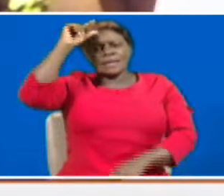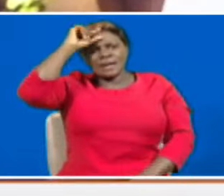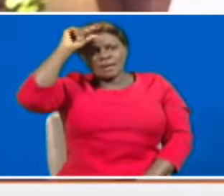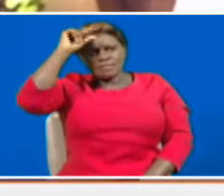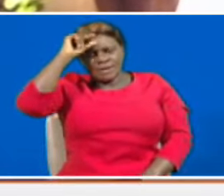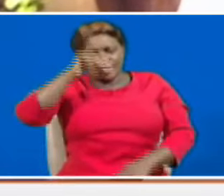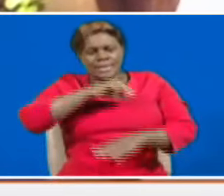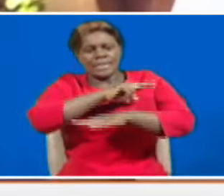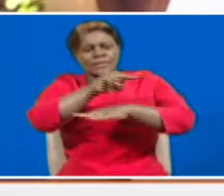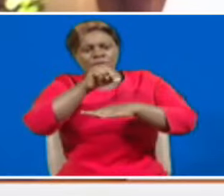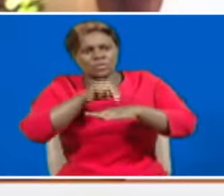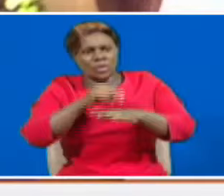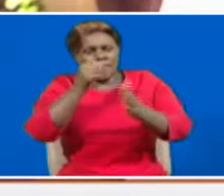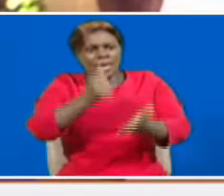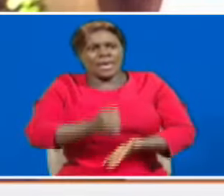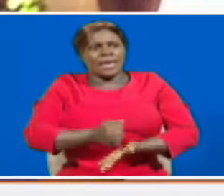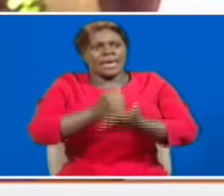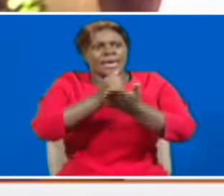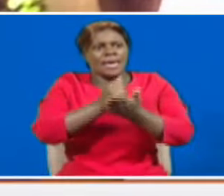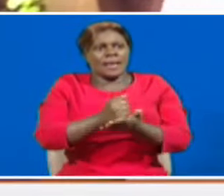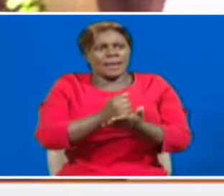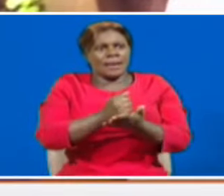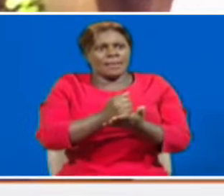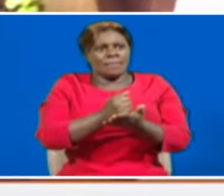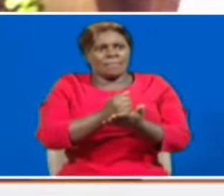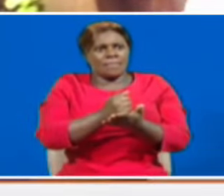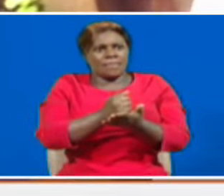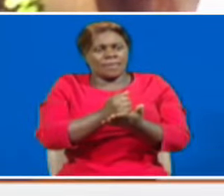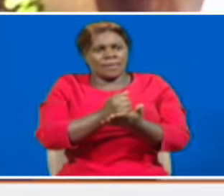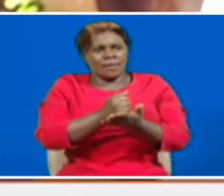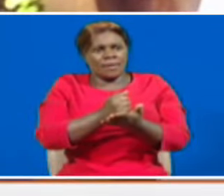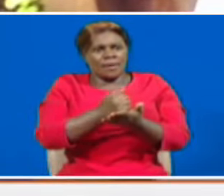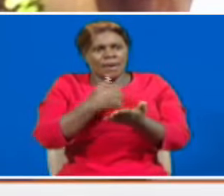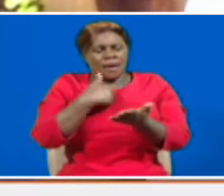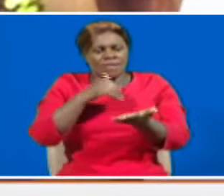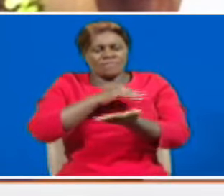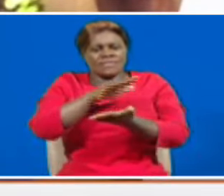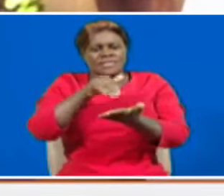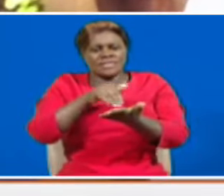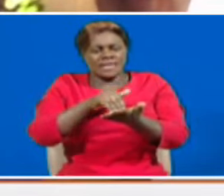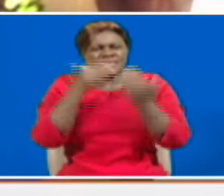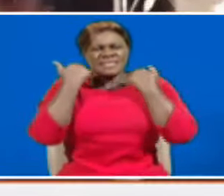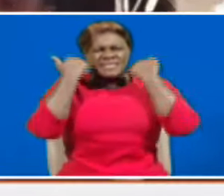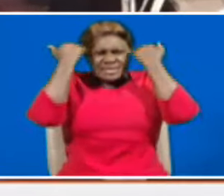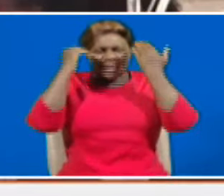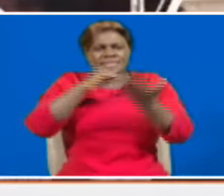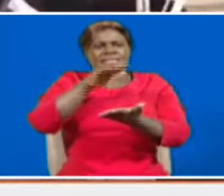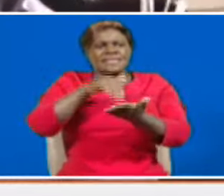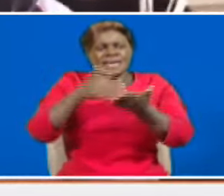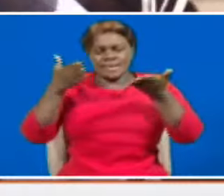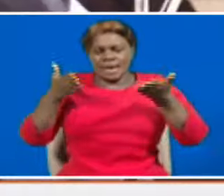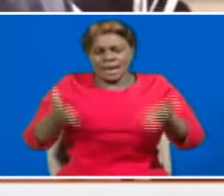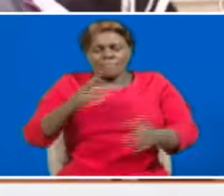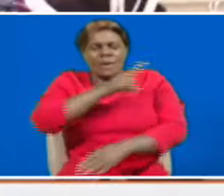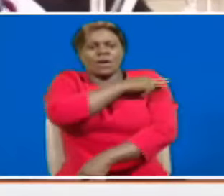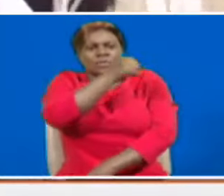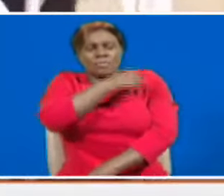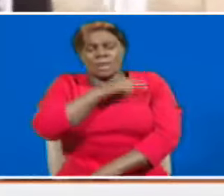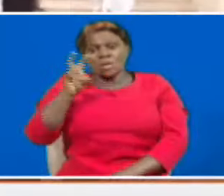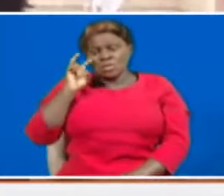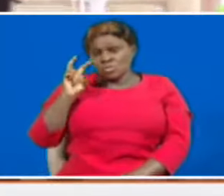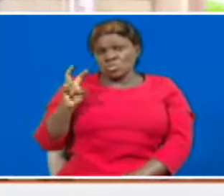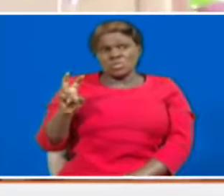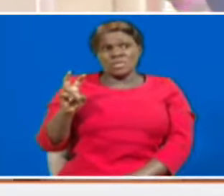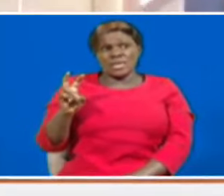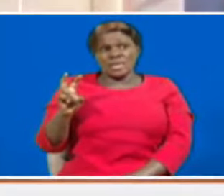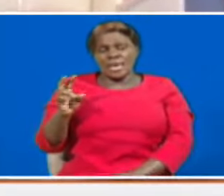ya kitaifa itusaidie ili tuweze kuweka ile tunaita trauma center hapa Moi County Referral Hospital. Maana mmeona hiki chumba